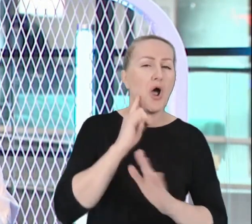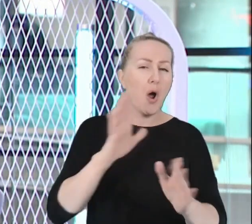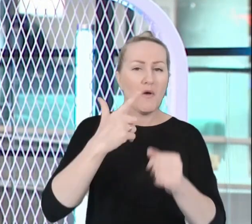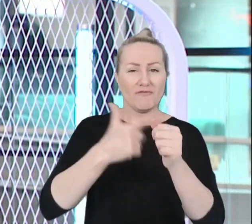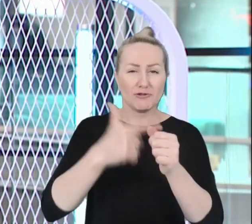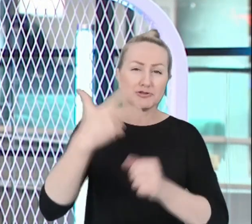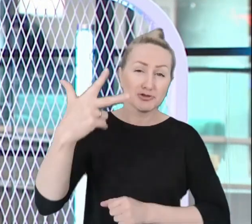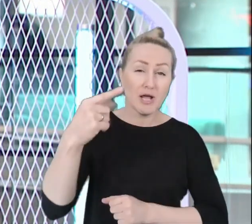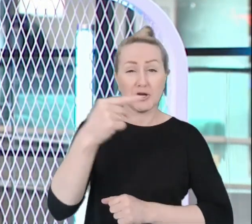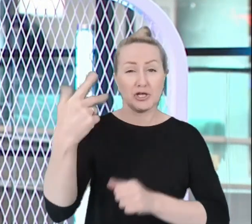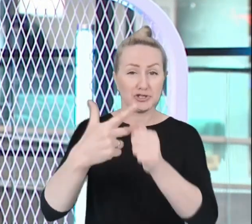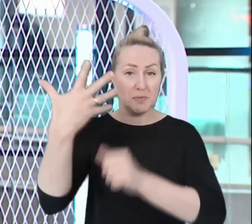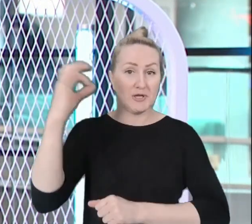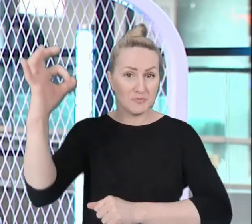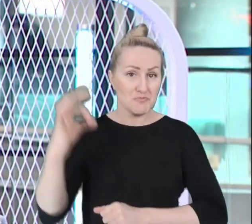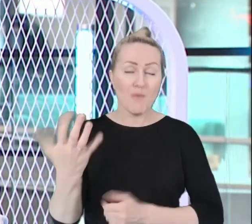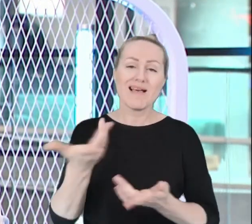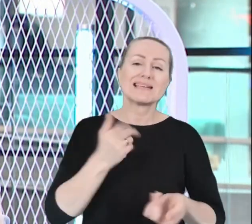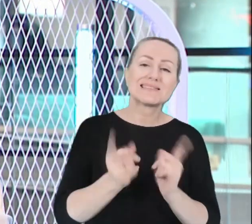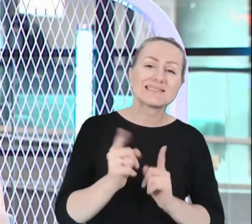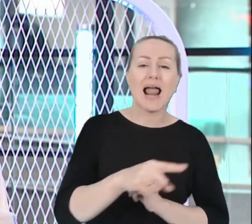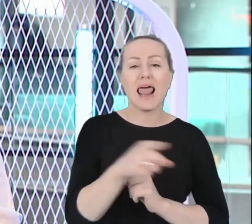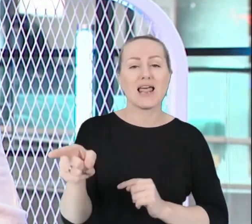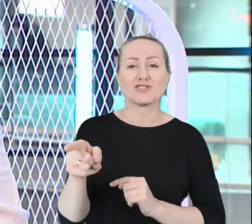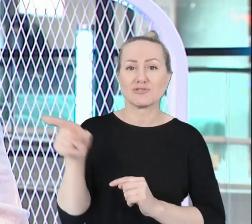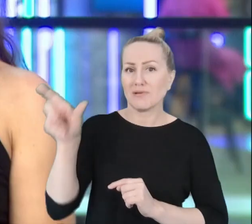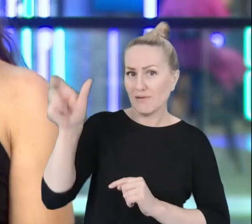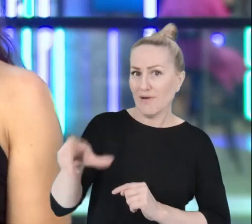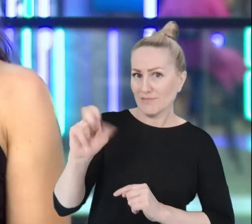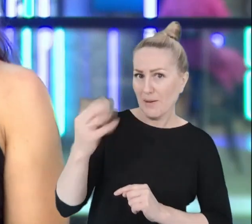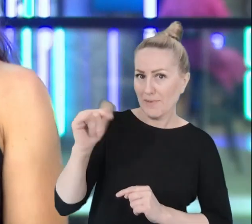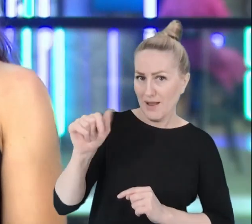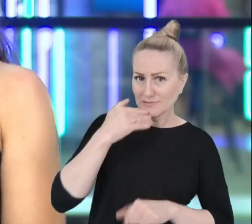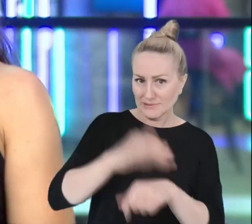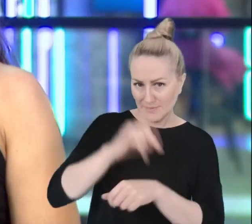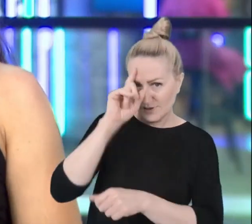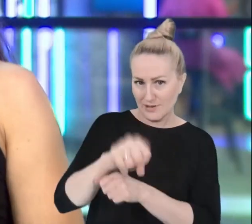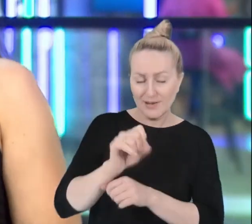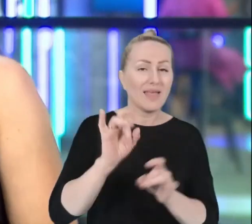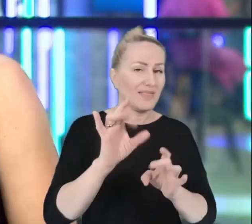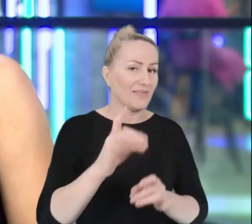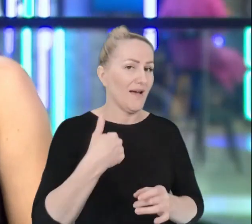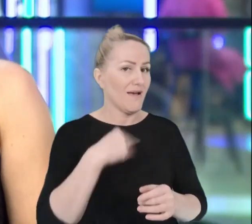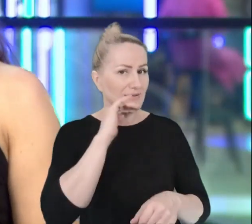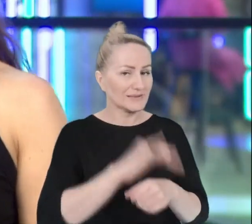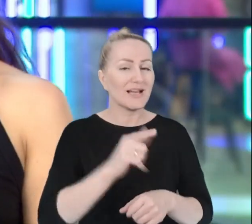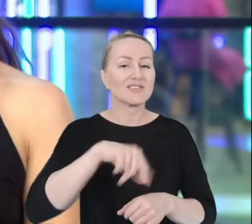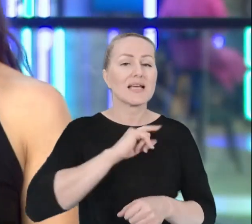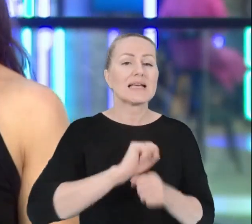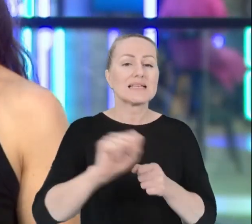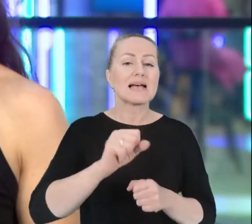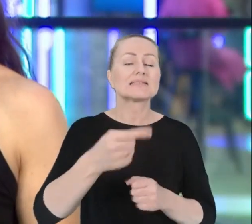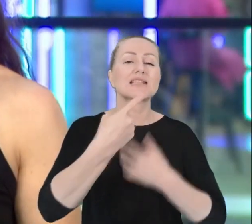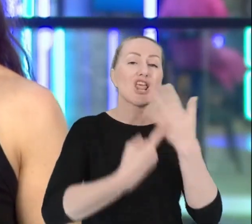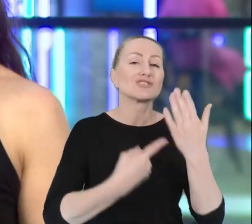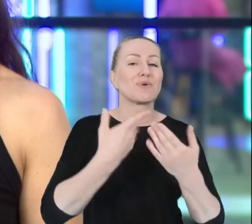23-35% w zależności, kama, kiwasz głową, więc tak, rozumiem, tak, kiwam że się głową, zgadzasz. Bo ja mam statystyki jeszcze podzielone na kobiety i mężczyzn. O, to zaraz